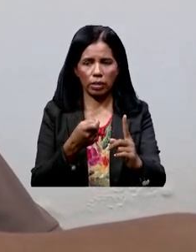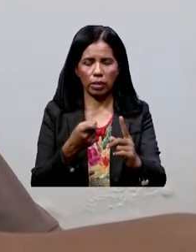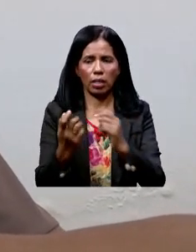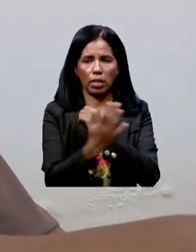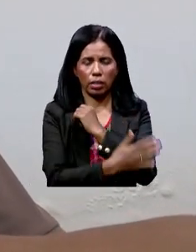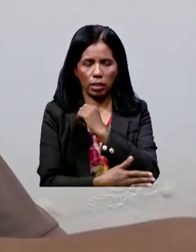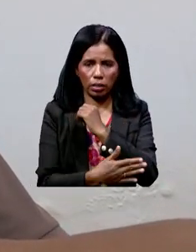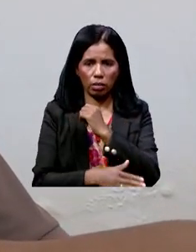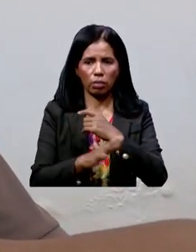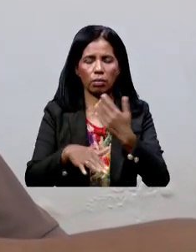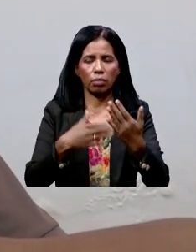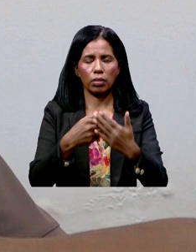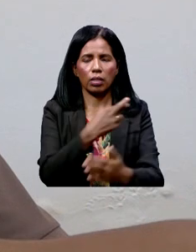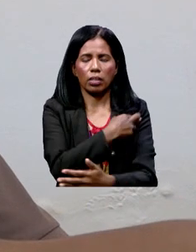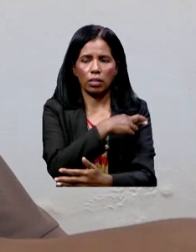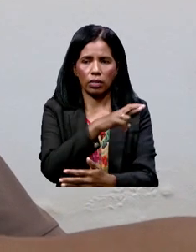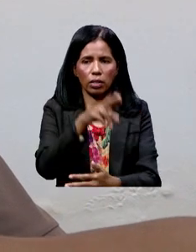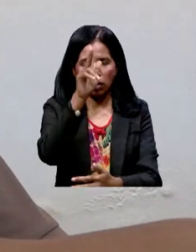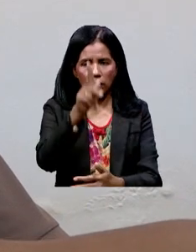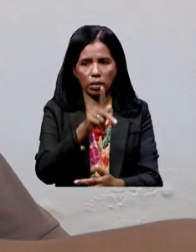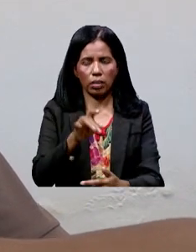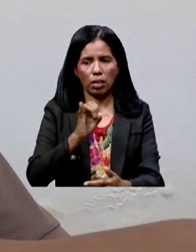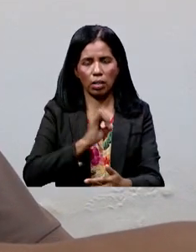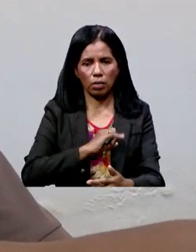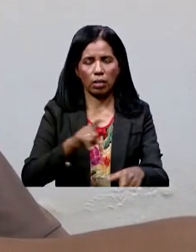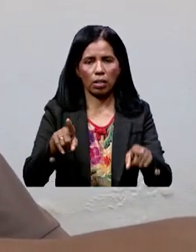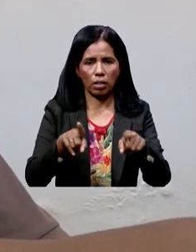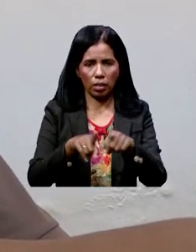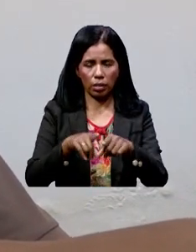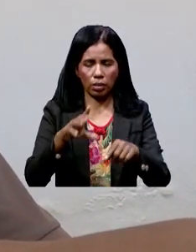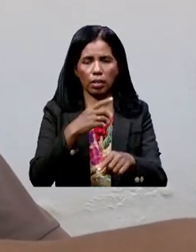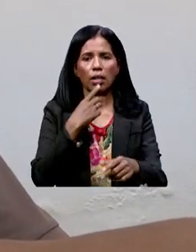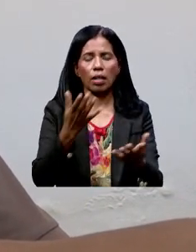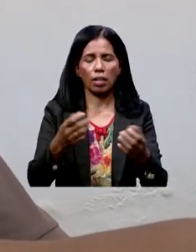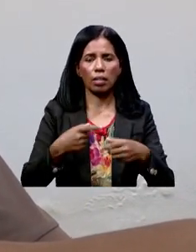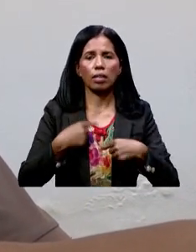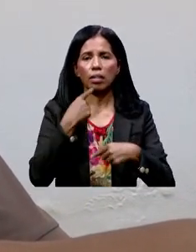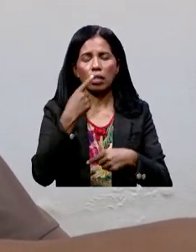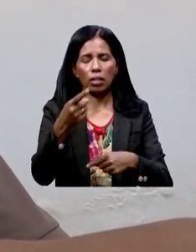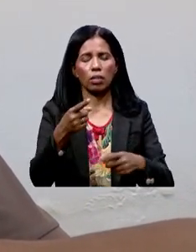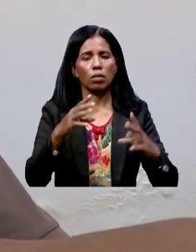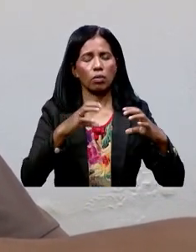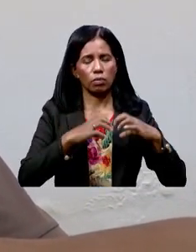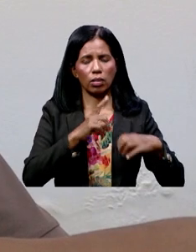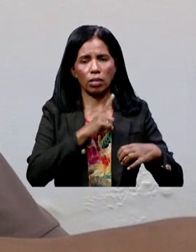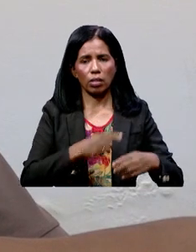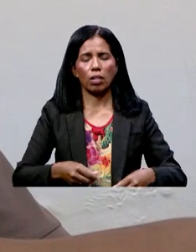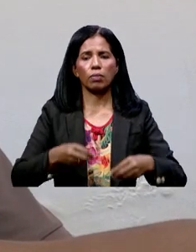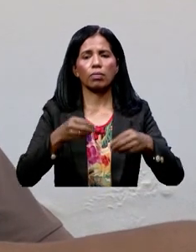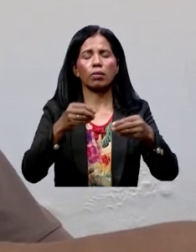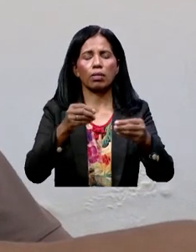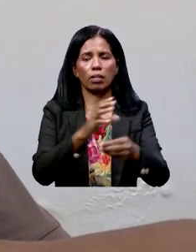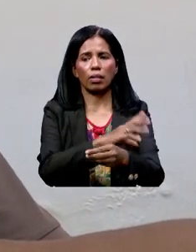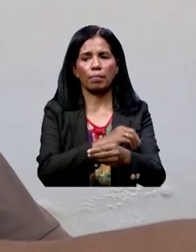nebe mayoria religion katolik haun mudar lego ida hakarak de Zezu hofuang olarang hakarak ato aminnya bos festa